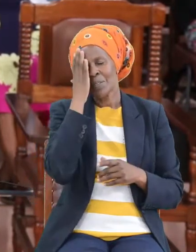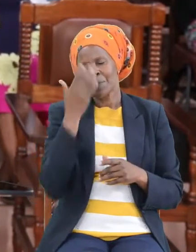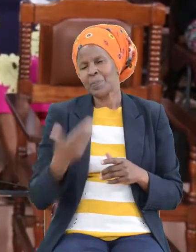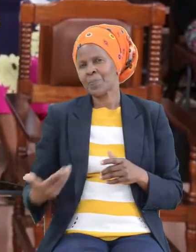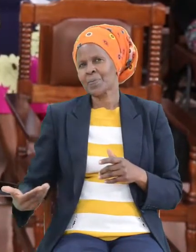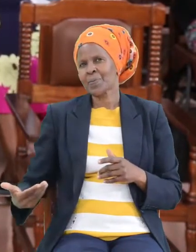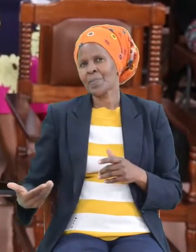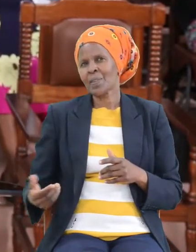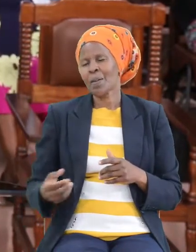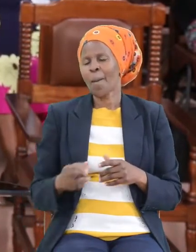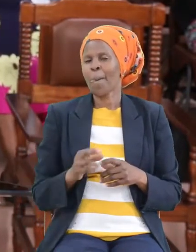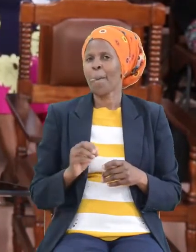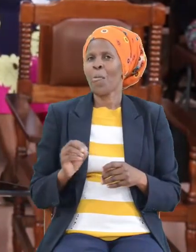walikuwa